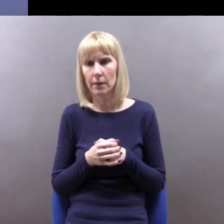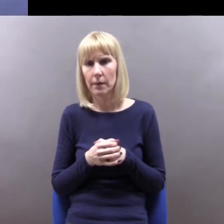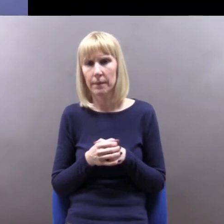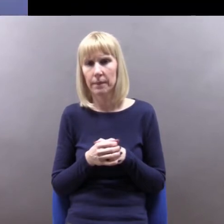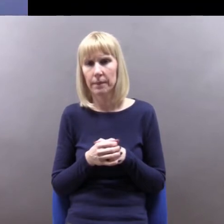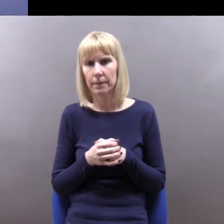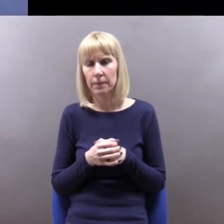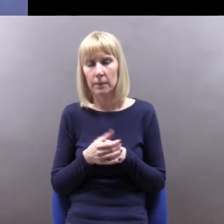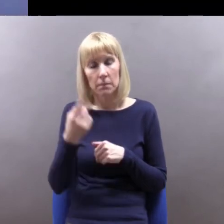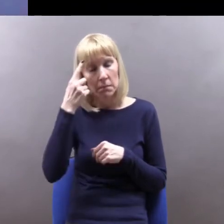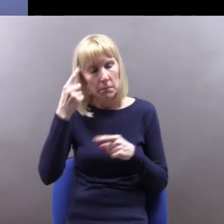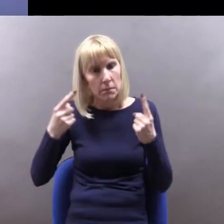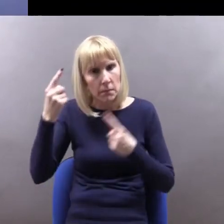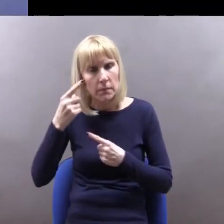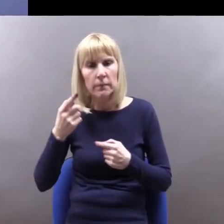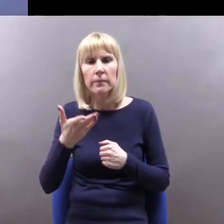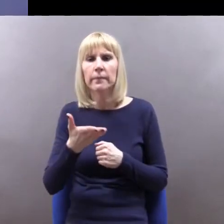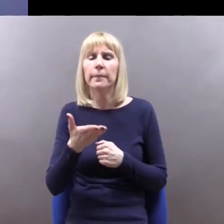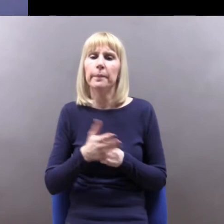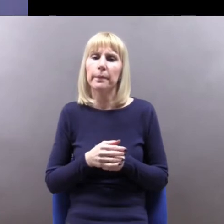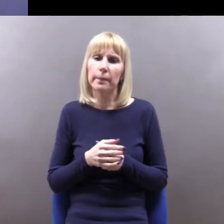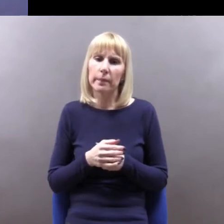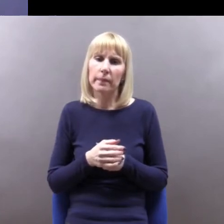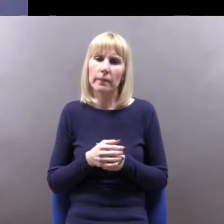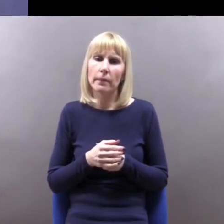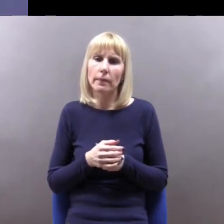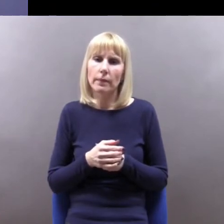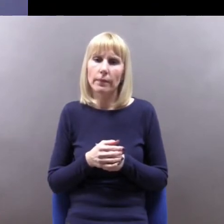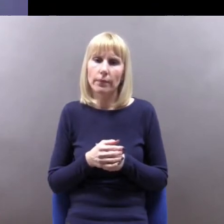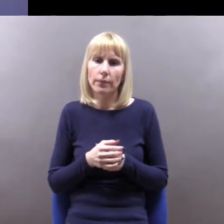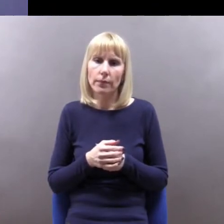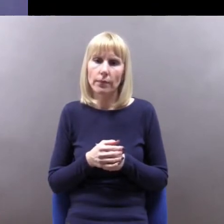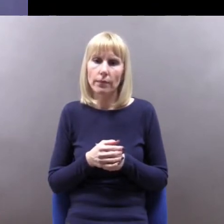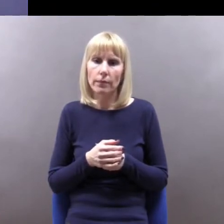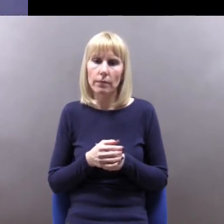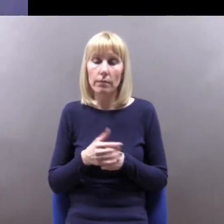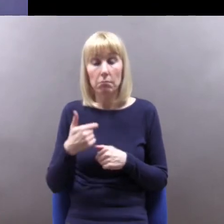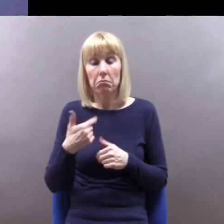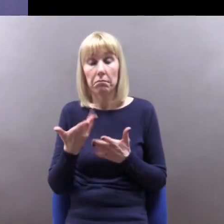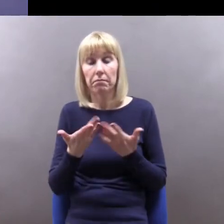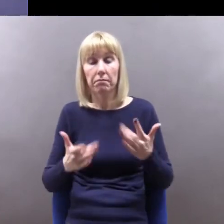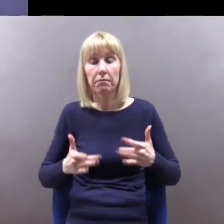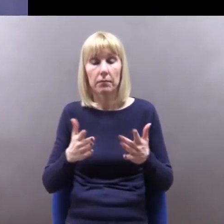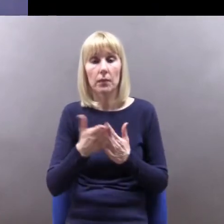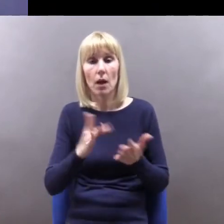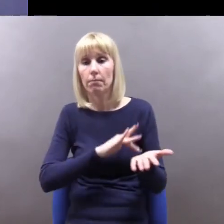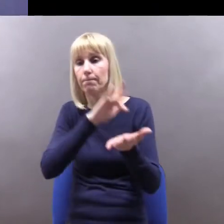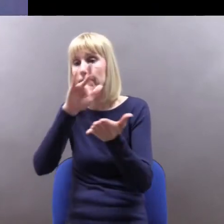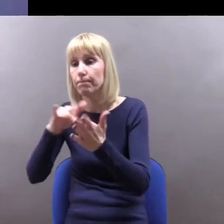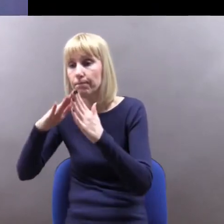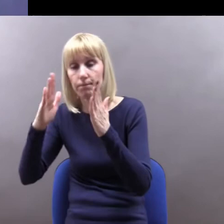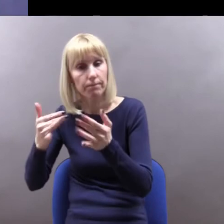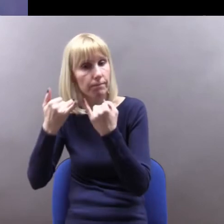że z punktu widzenia już takiego, że już trochę czasu jeżdżę na wózku też do różnych budynków,